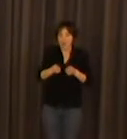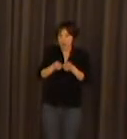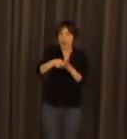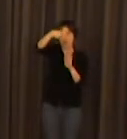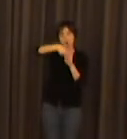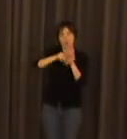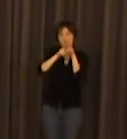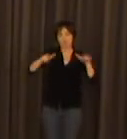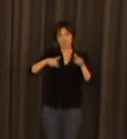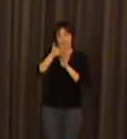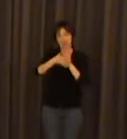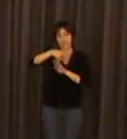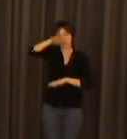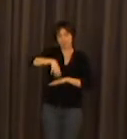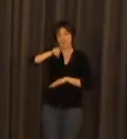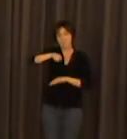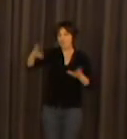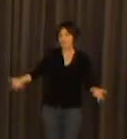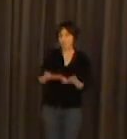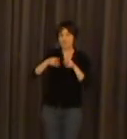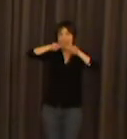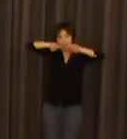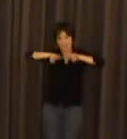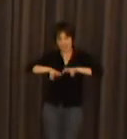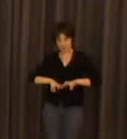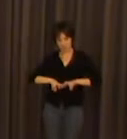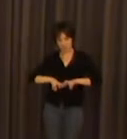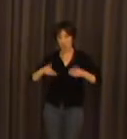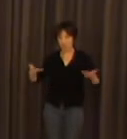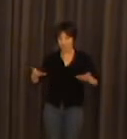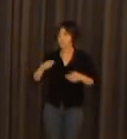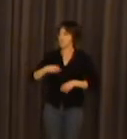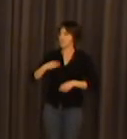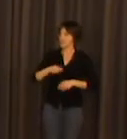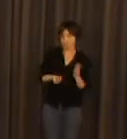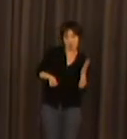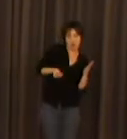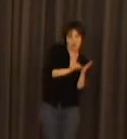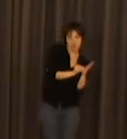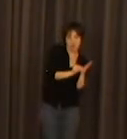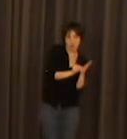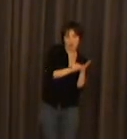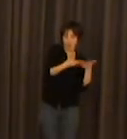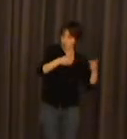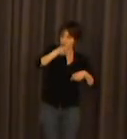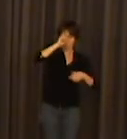de signes catalana i n'impulsa la recerca i la sistematització. I a més, esmenta també l'Institut d'Estudis Catalans en